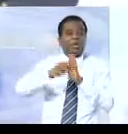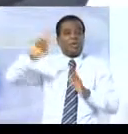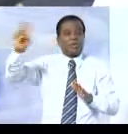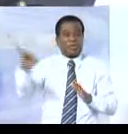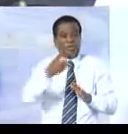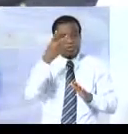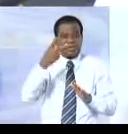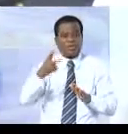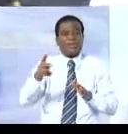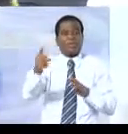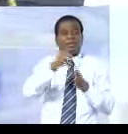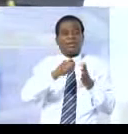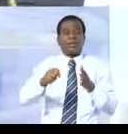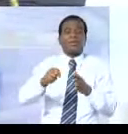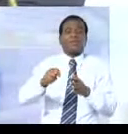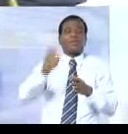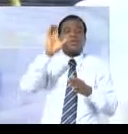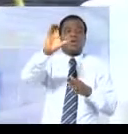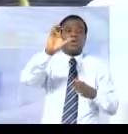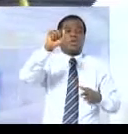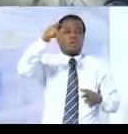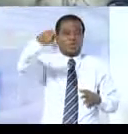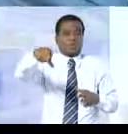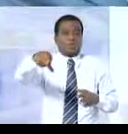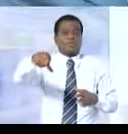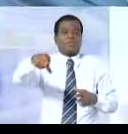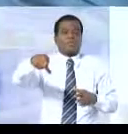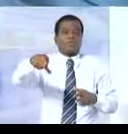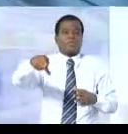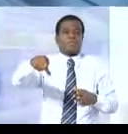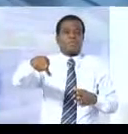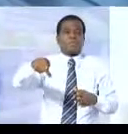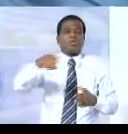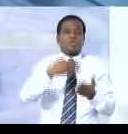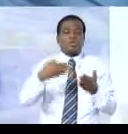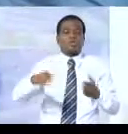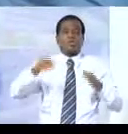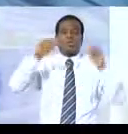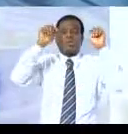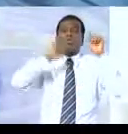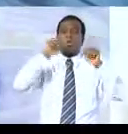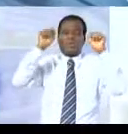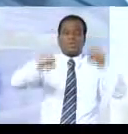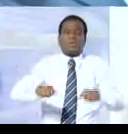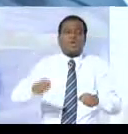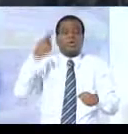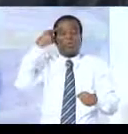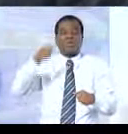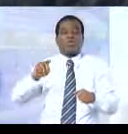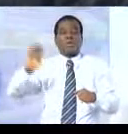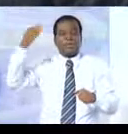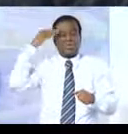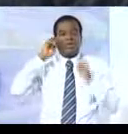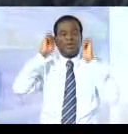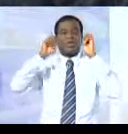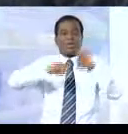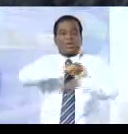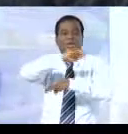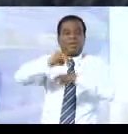CAP 1988 à 1992, chose impossible selon la ministre de l'Éducation